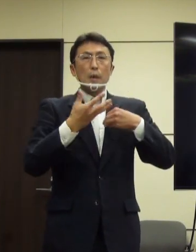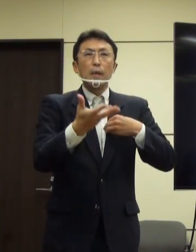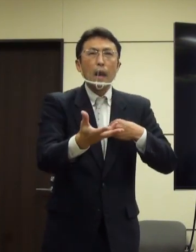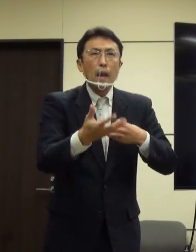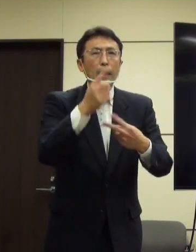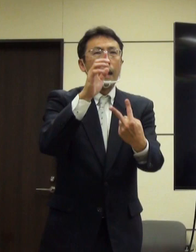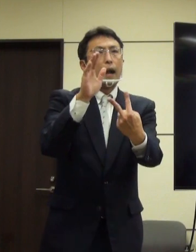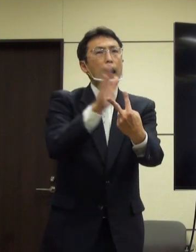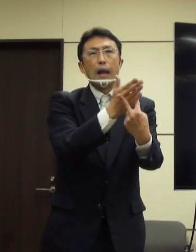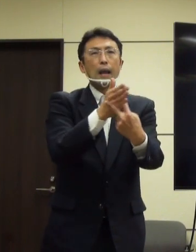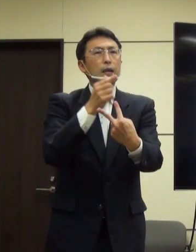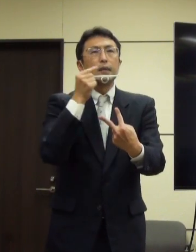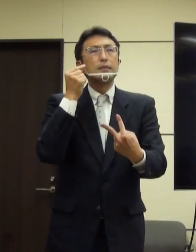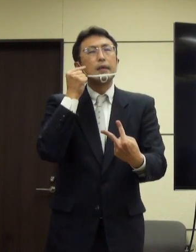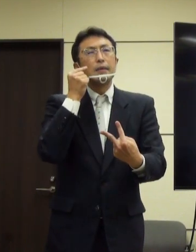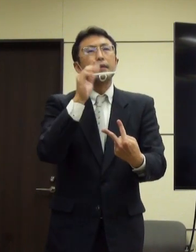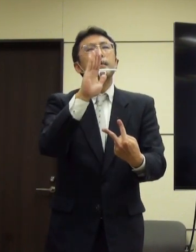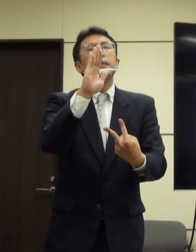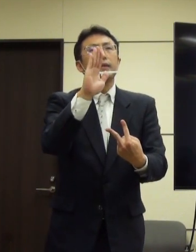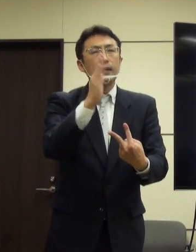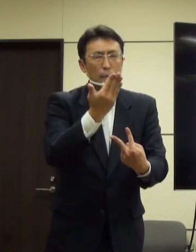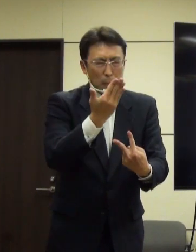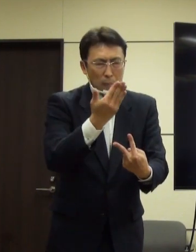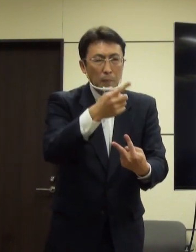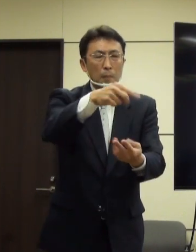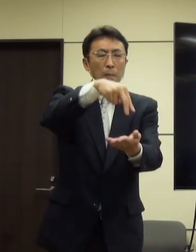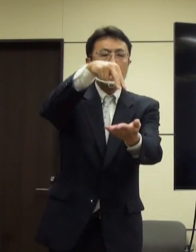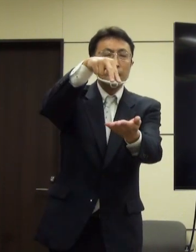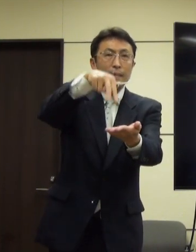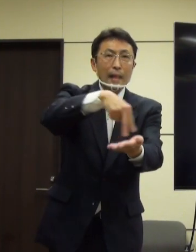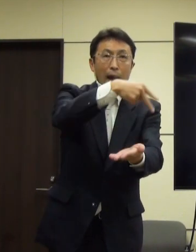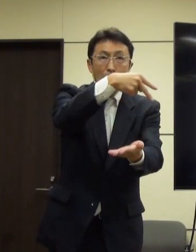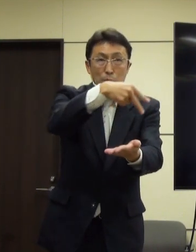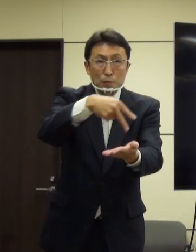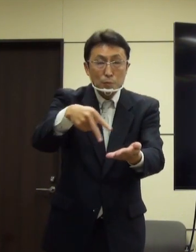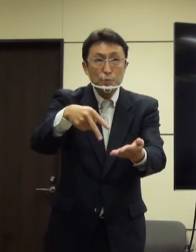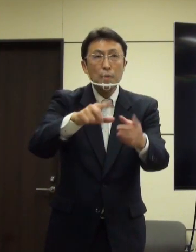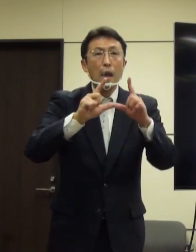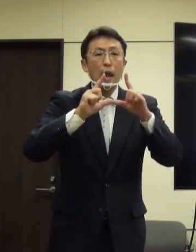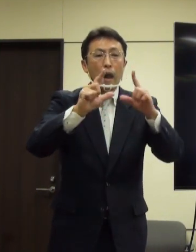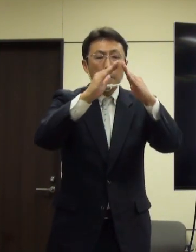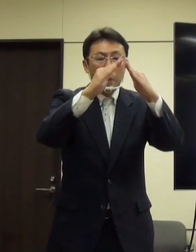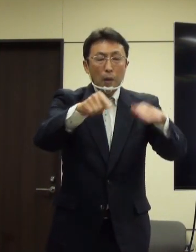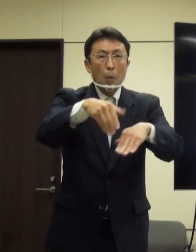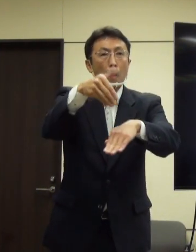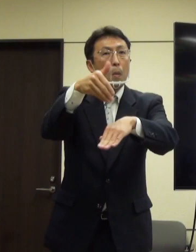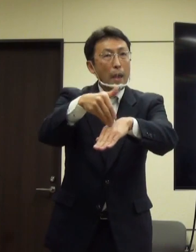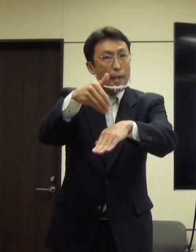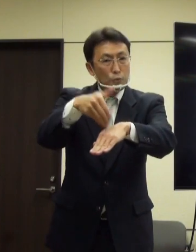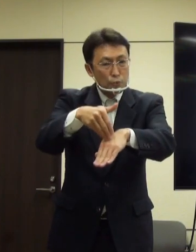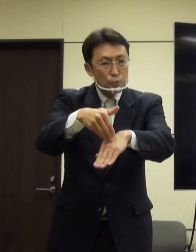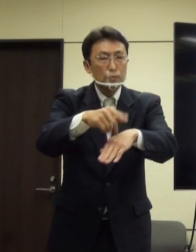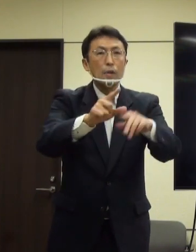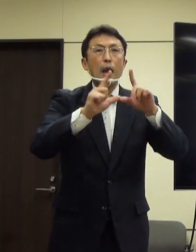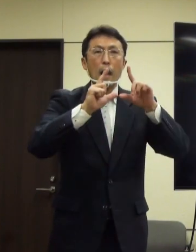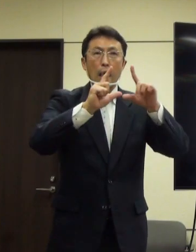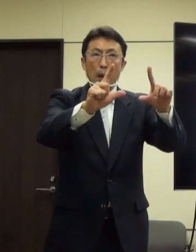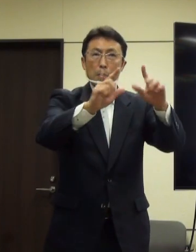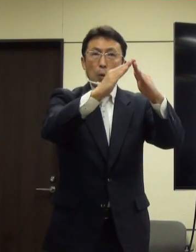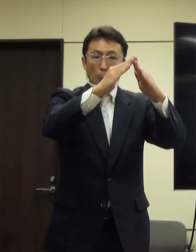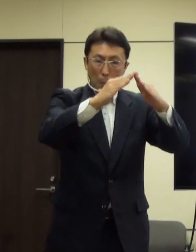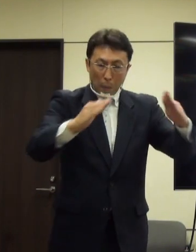いわゆるそのダンスの発表会のための練習や発表会まあそうした